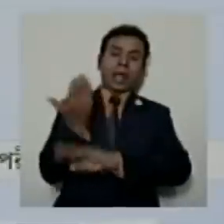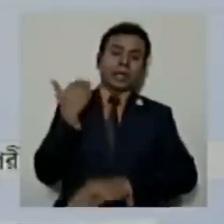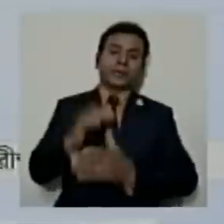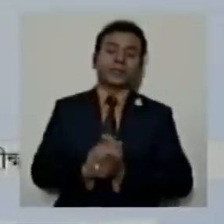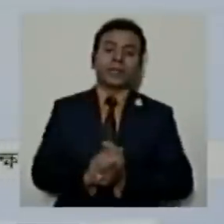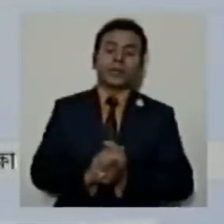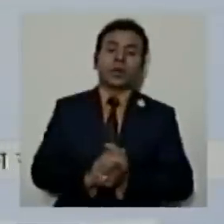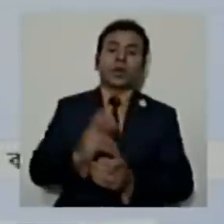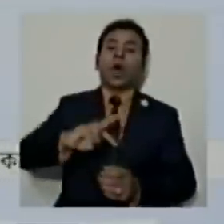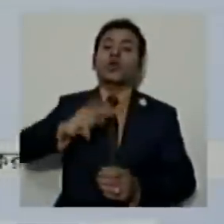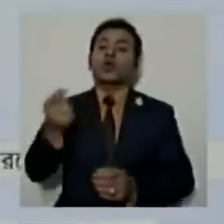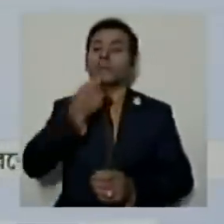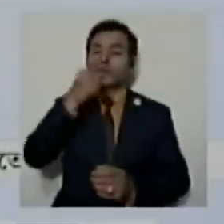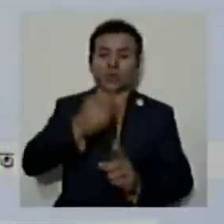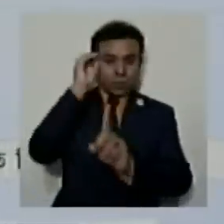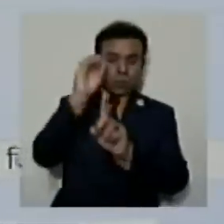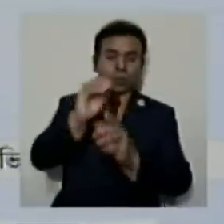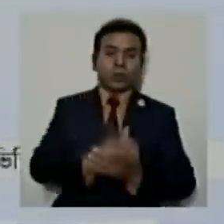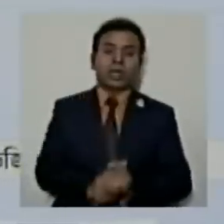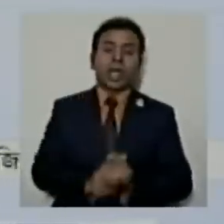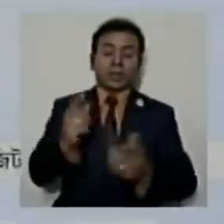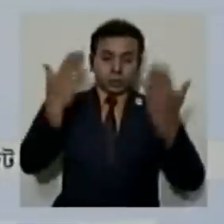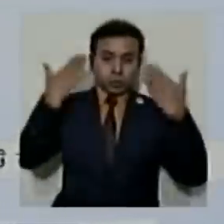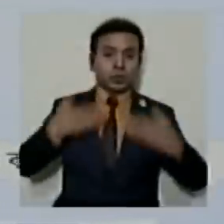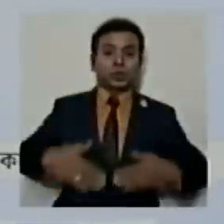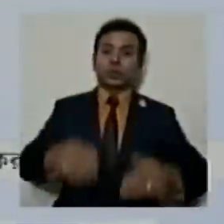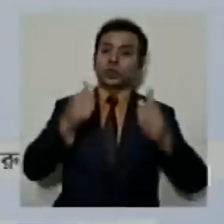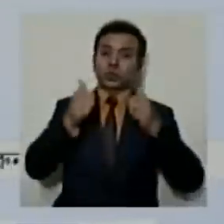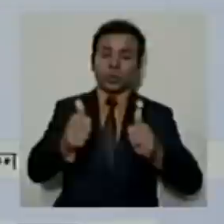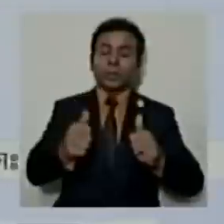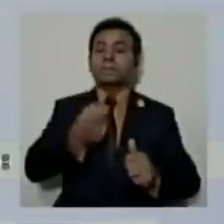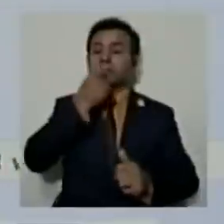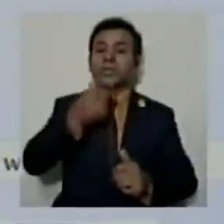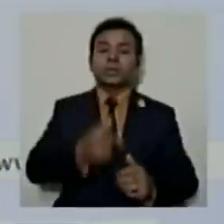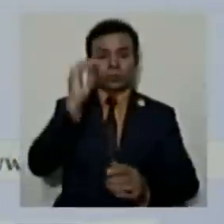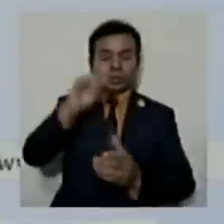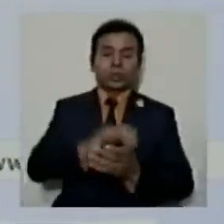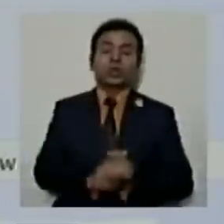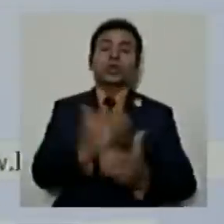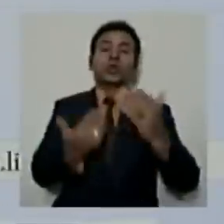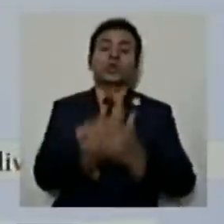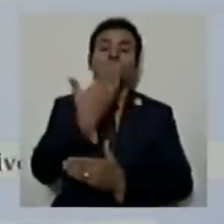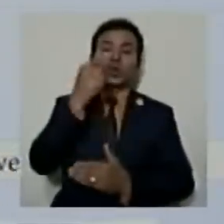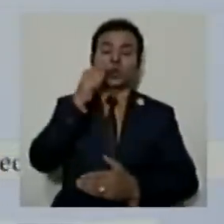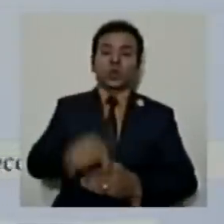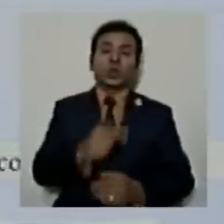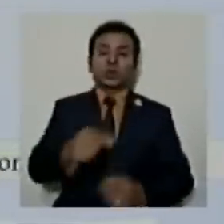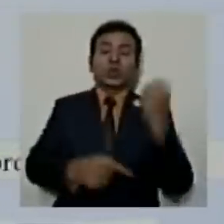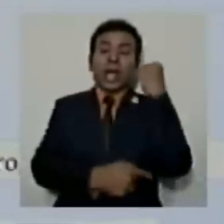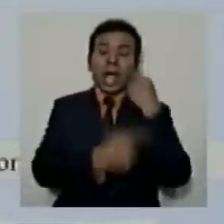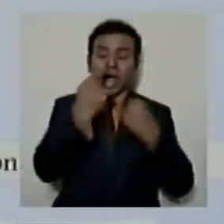আজকের বাংলাদেশের করোনা পরিস্থিতি বলবার আগে আমি একটু অন্য দিকে আসব, সেটা হলো